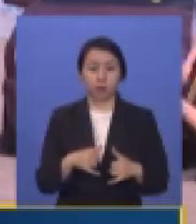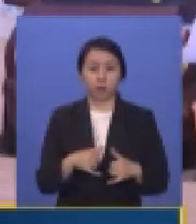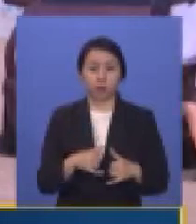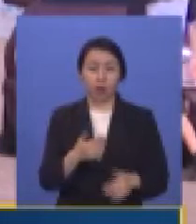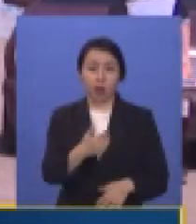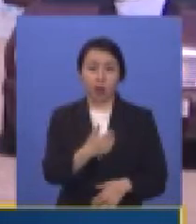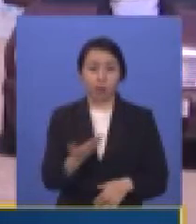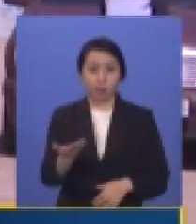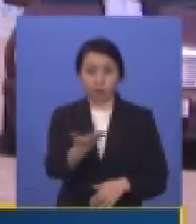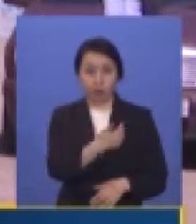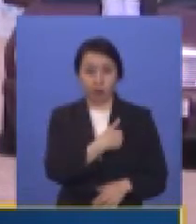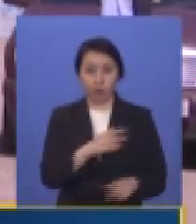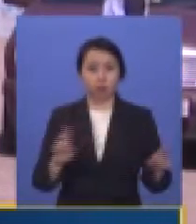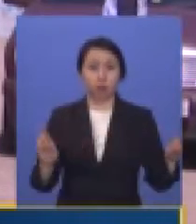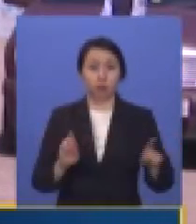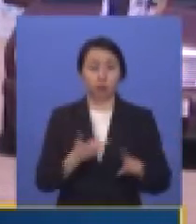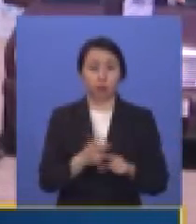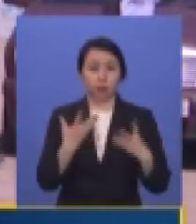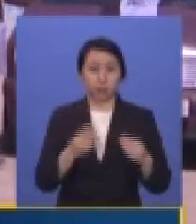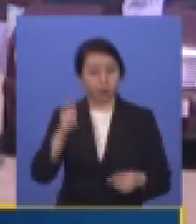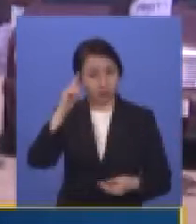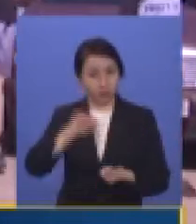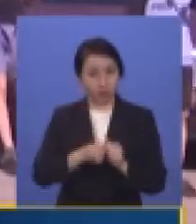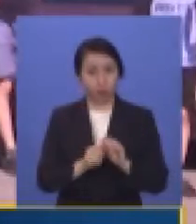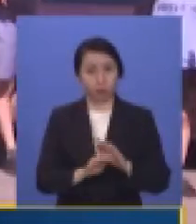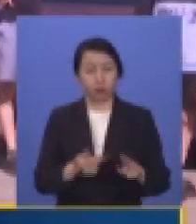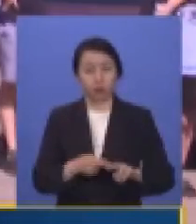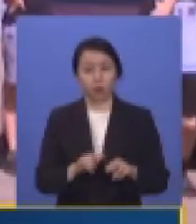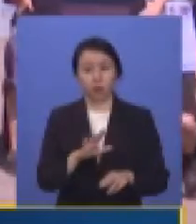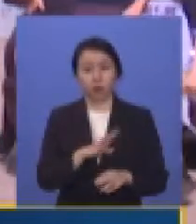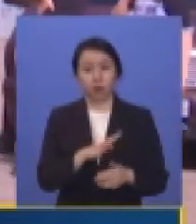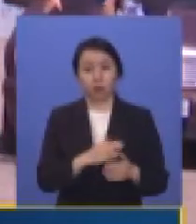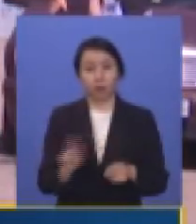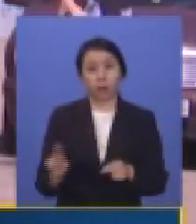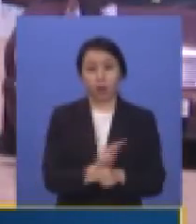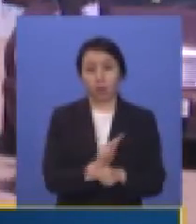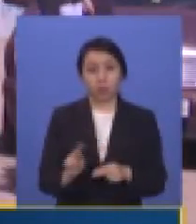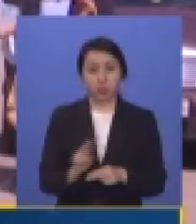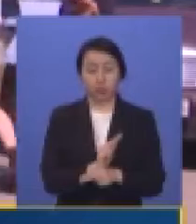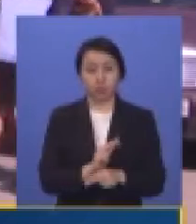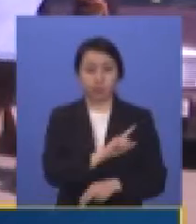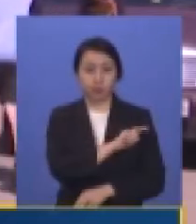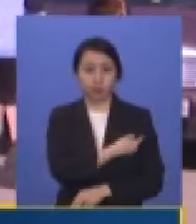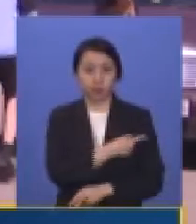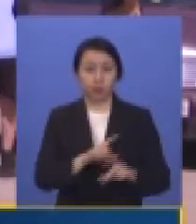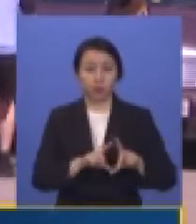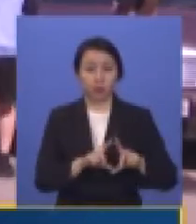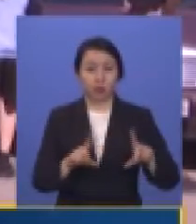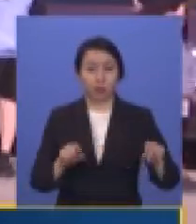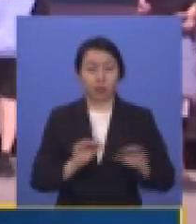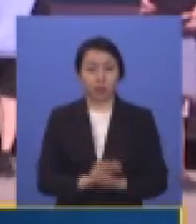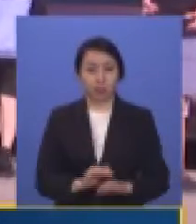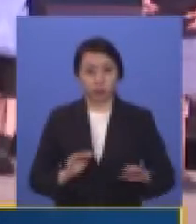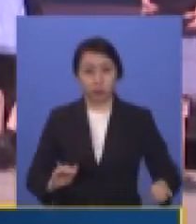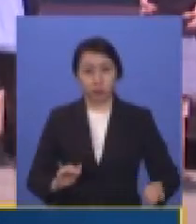Мы хотим, чтобы эти дни запомнились детям, которые находятся на лечении в больнице, детской